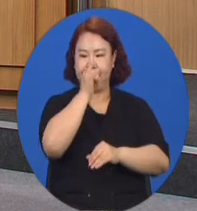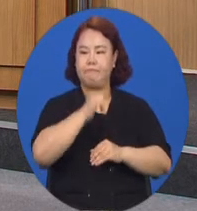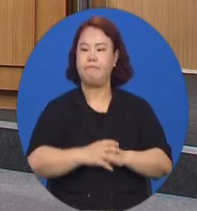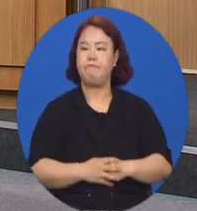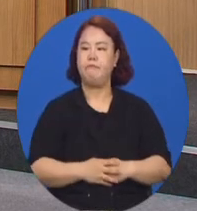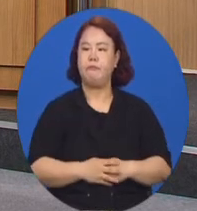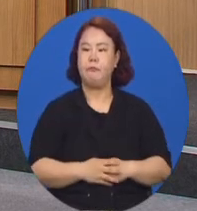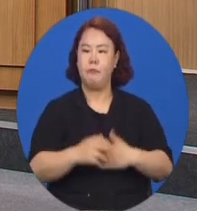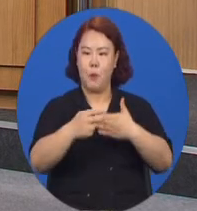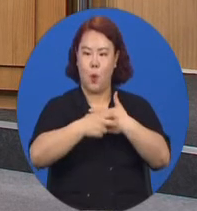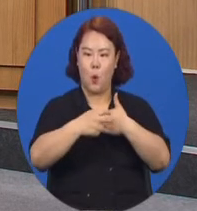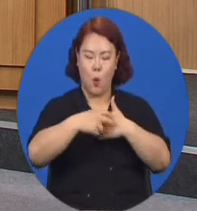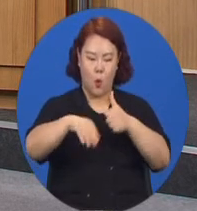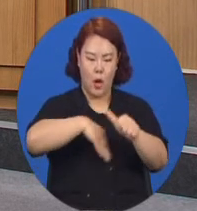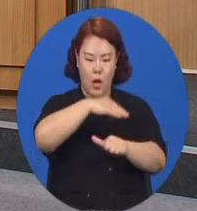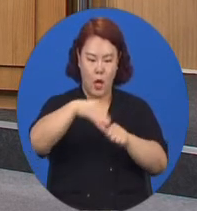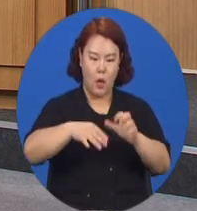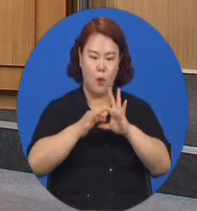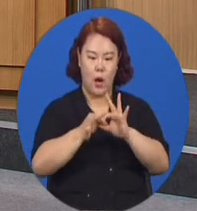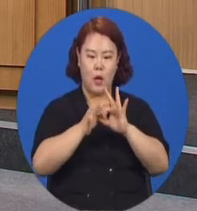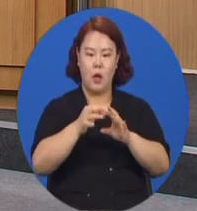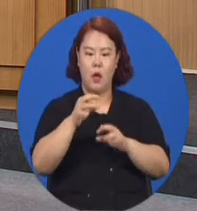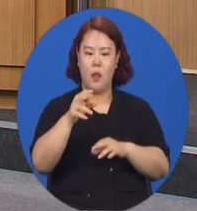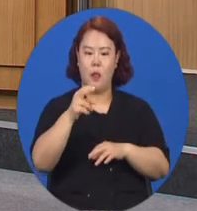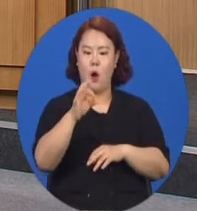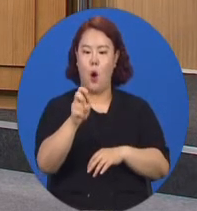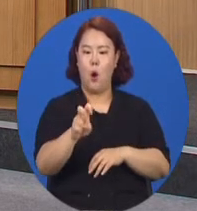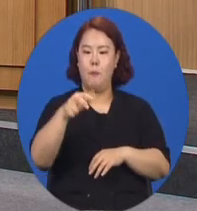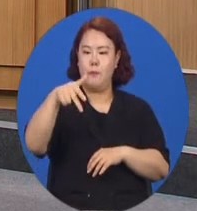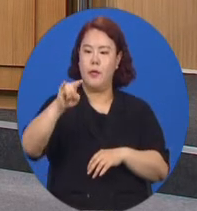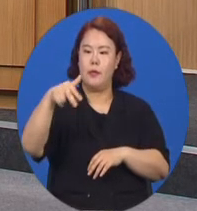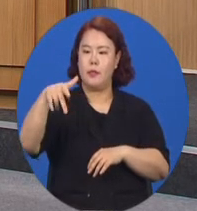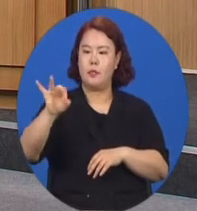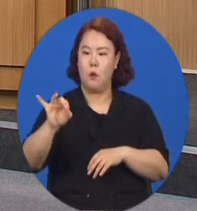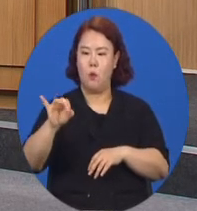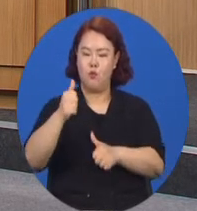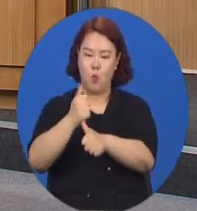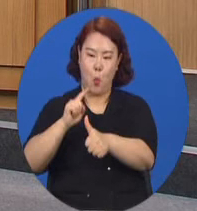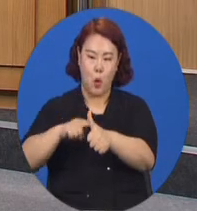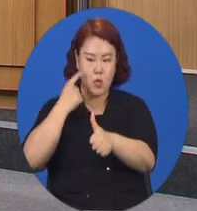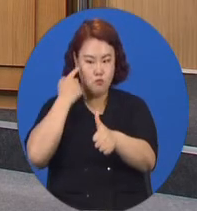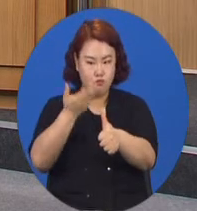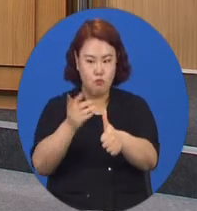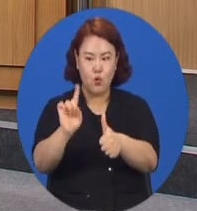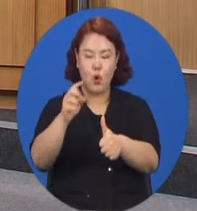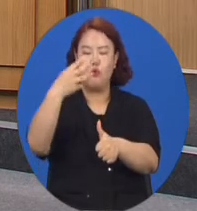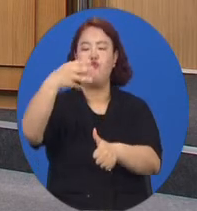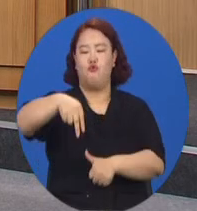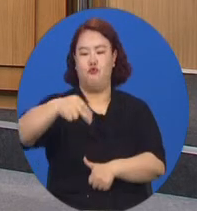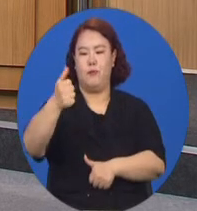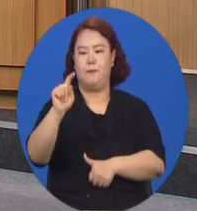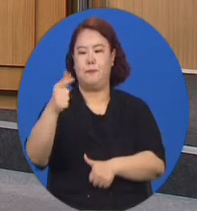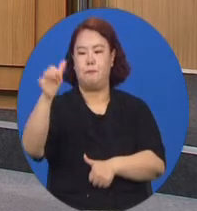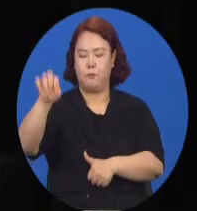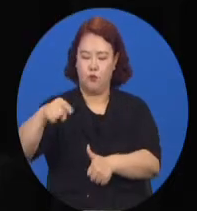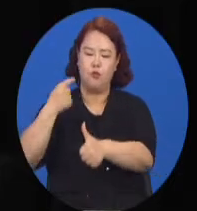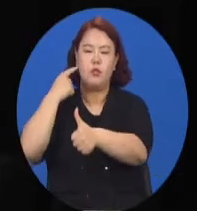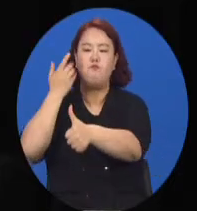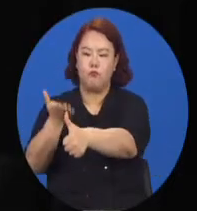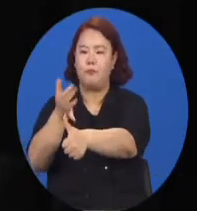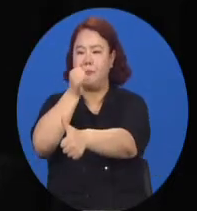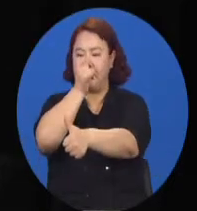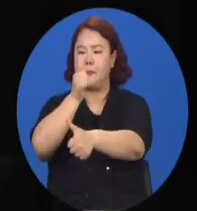의료 환경 관련한 보충 질문 엄재창 후보의 차례가 되겠습니다. 어떤 후보께 질문하시겠습니까? 네, 유한우 후보께 질문 드리겠습니다.